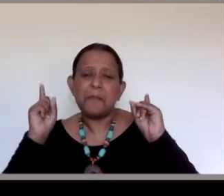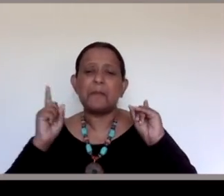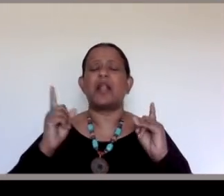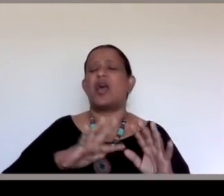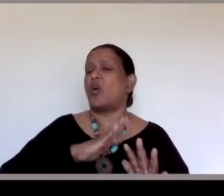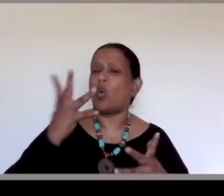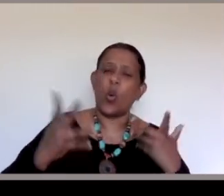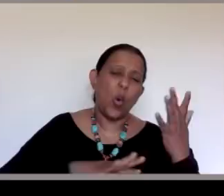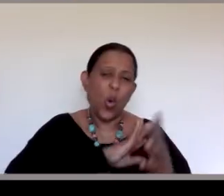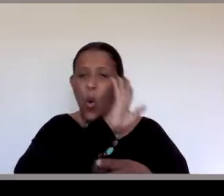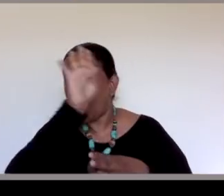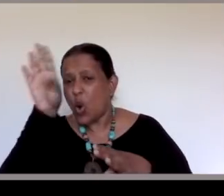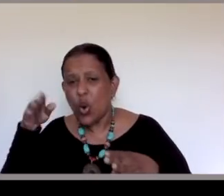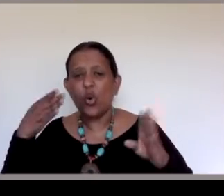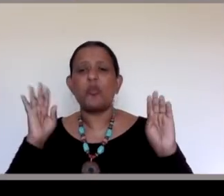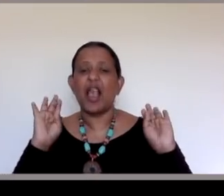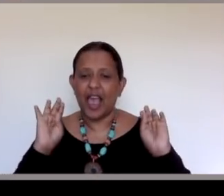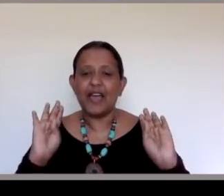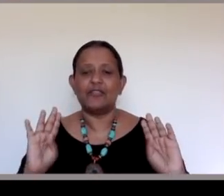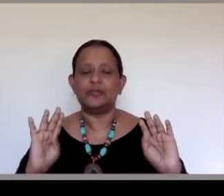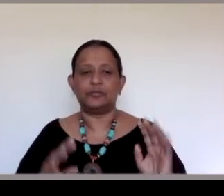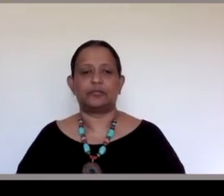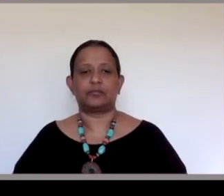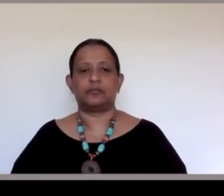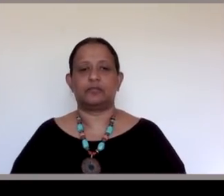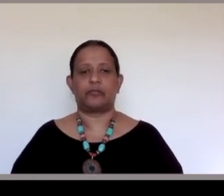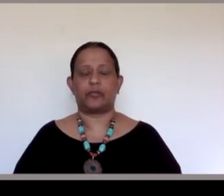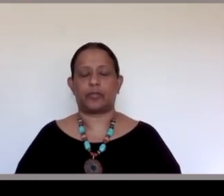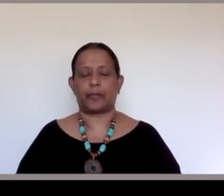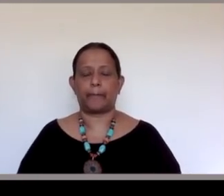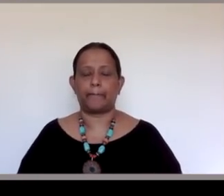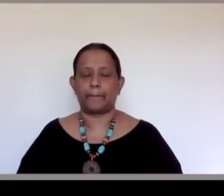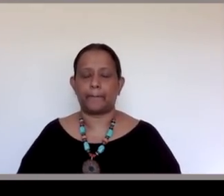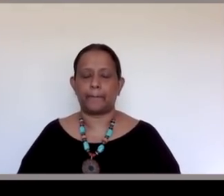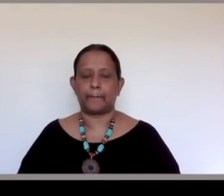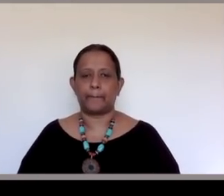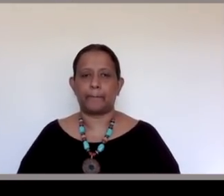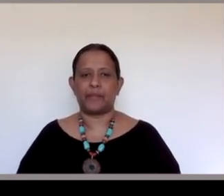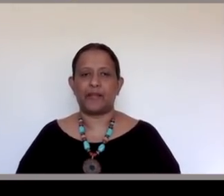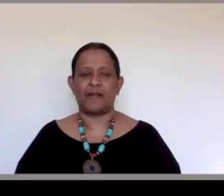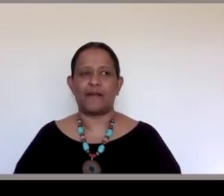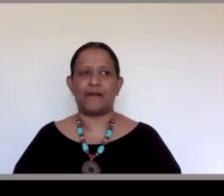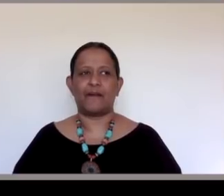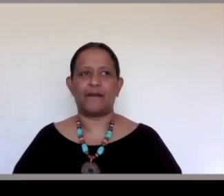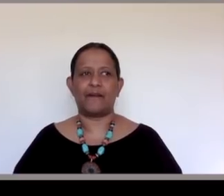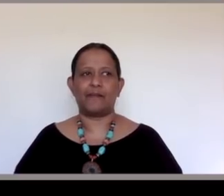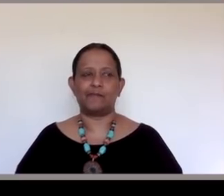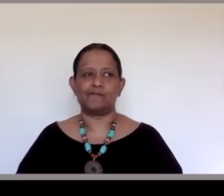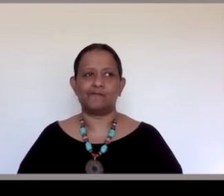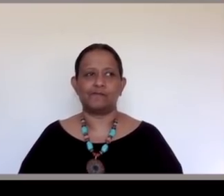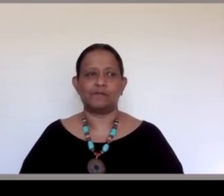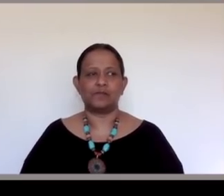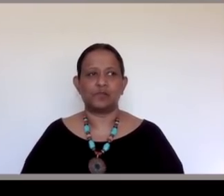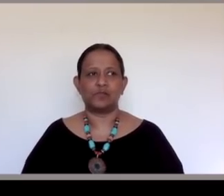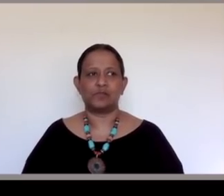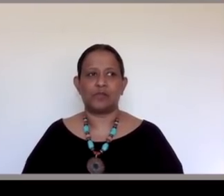ගන්න භාර්යාවොත් කීප දෙනෙක් ලබා ගත්තා කියලා. මහර්චියේ පෙට්‍රකොල මණිවිගල් සිනරීම වනේ ඒත්පත්ති කොණ්ඩාන්. අපි හිතනවා